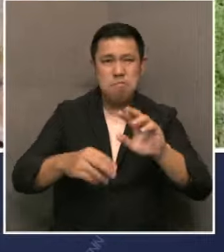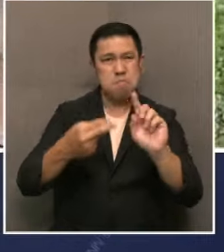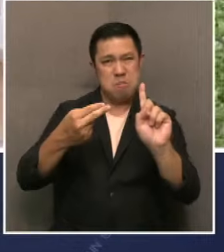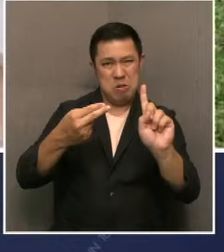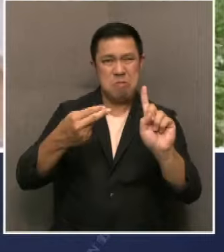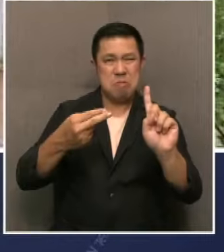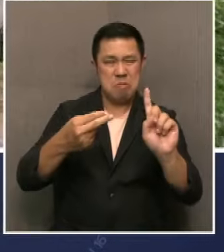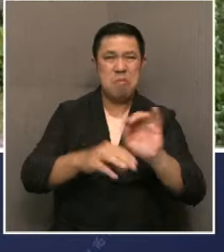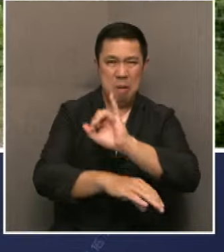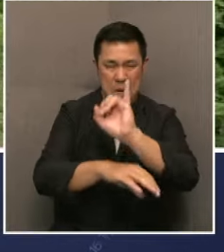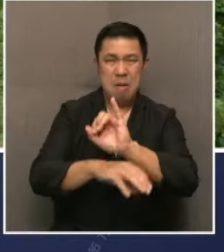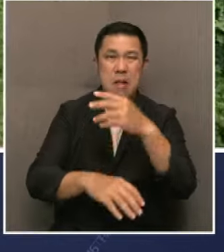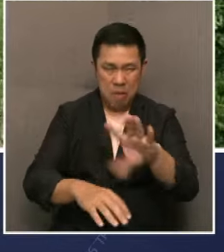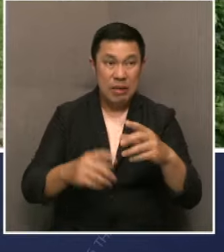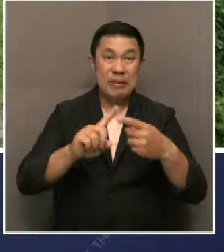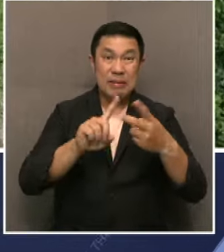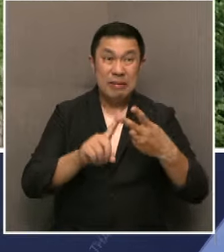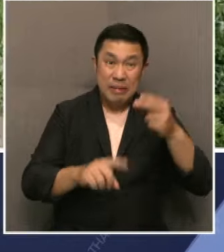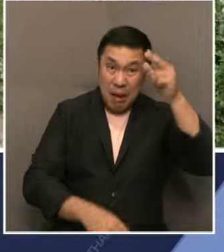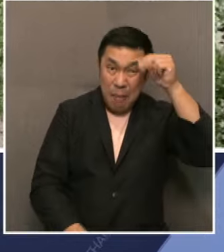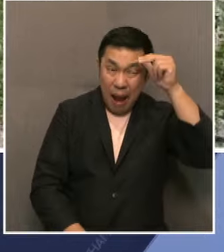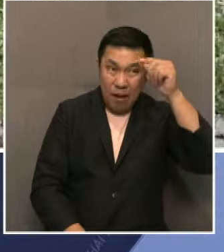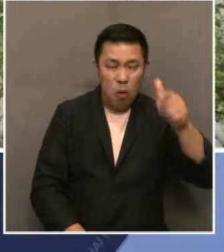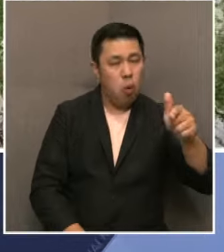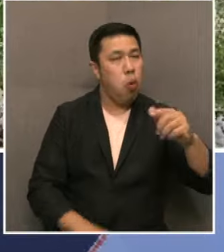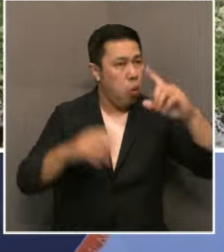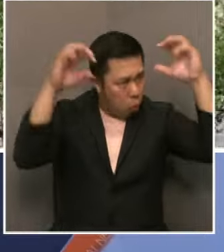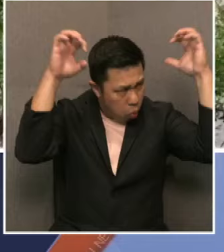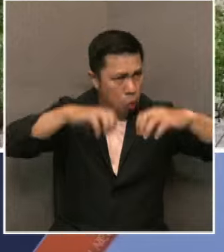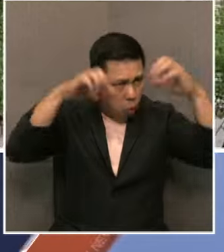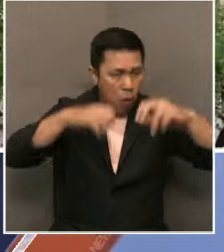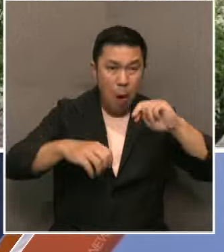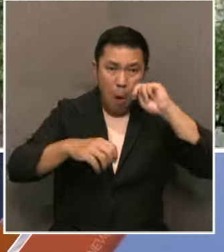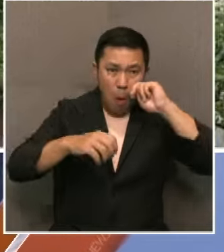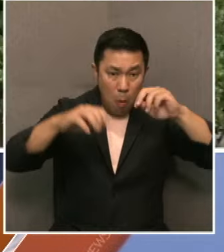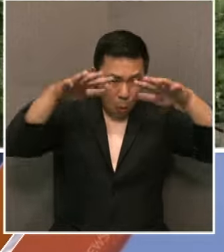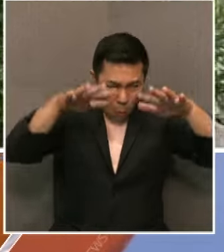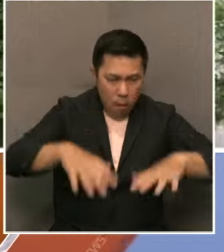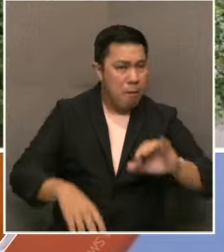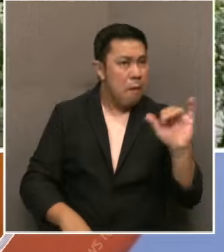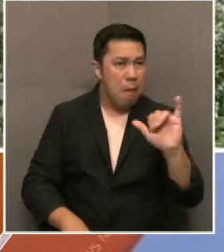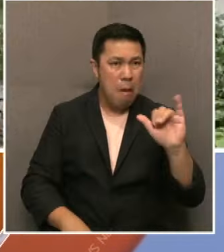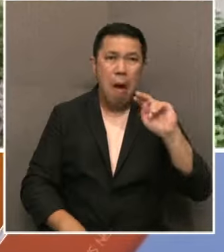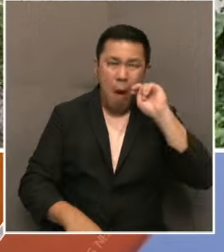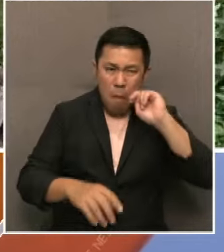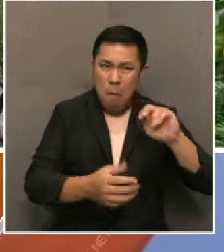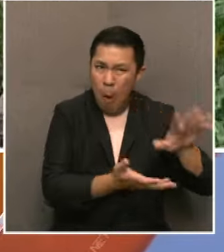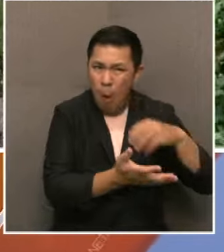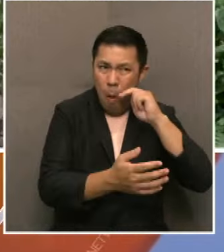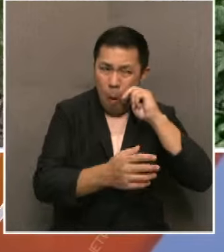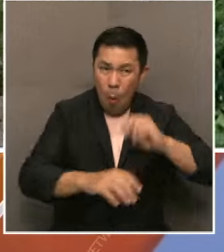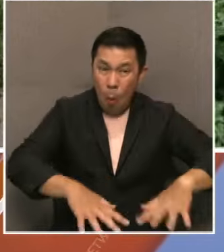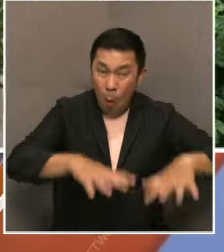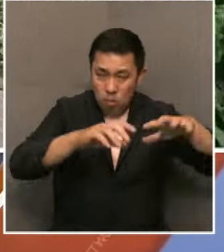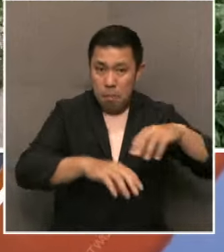ก็มีฝนตกลงมาในพื้นที่นะคะสถานการณ์ยังไม่คลี่คลายลงไปค่ะมีรายงานน้ำท่วมใน13ห